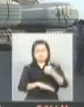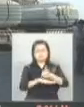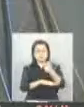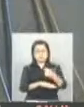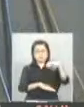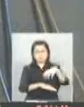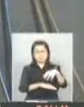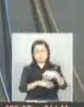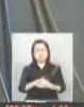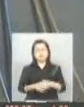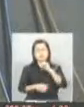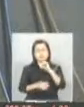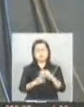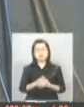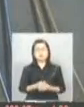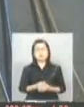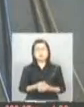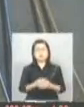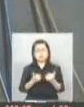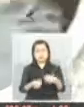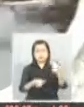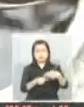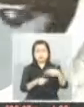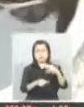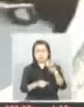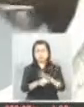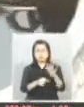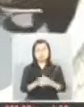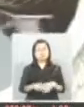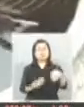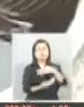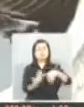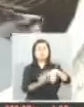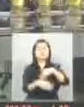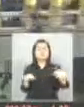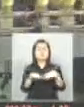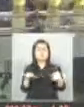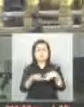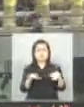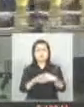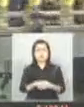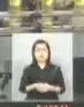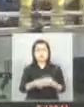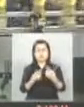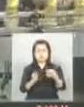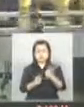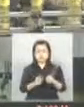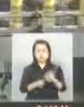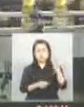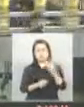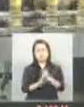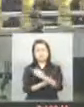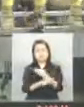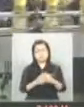คลังสินค้ายังระบุว่าการขาดแคลนของปาล์มนั้นเป็นวัฏจักรที่เกิดขึ้นเป็นปกติอย่างไรก็ตามในระยะที่ผ่านมา